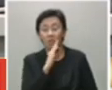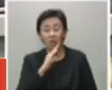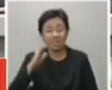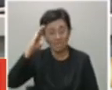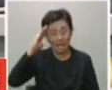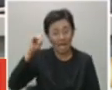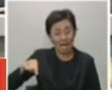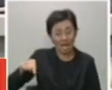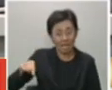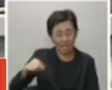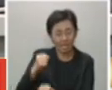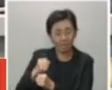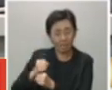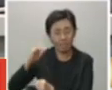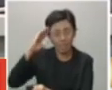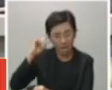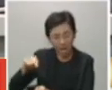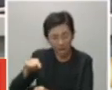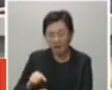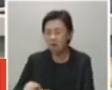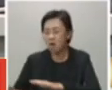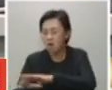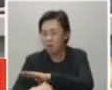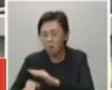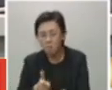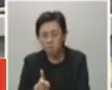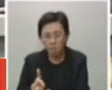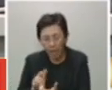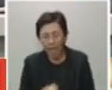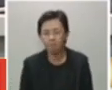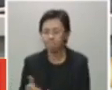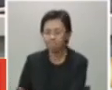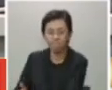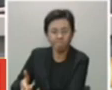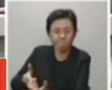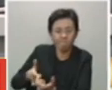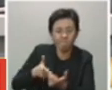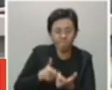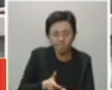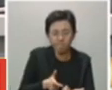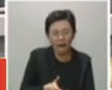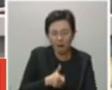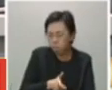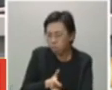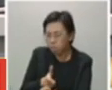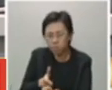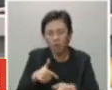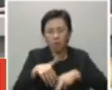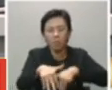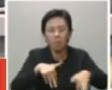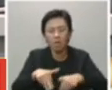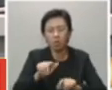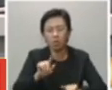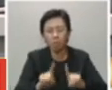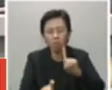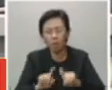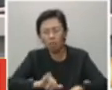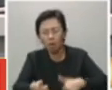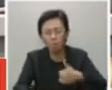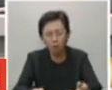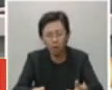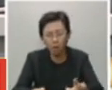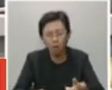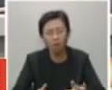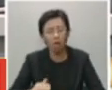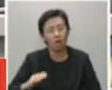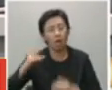ของกองทัพปล้นอาวุธของกองทัพนำอาวุธสงครามออกไปทำร้ายประชาชนท่านทำอย่างอื่นไม่ได้เลยครับพลเอก